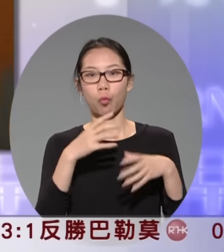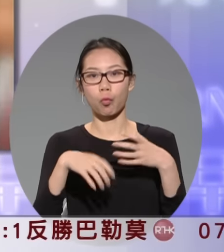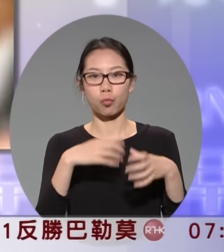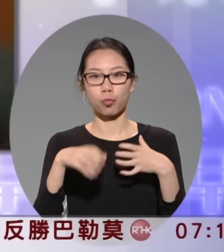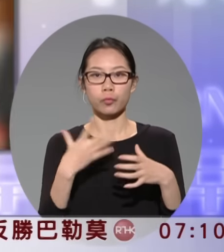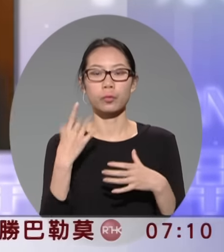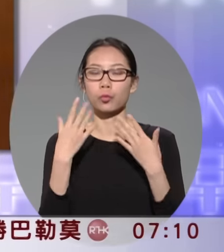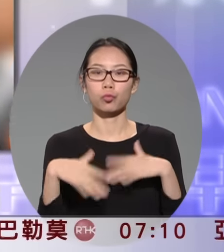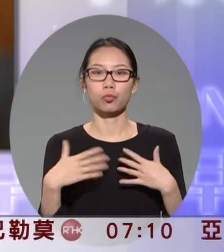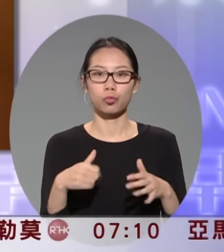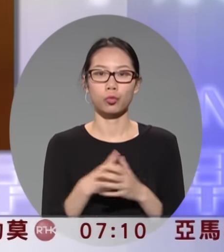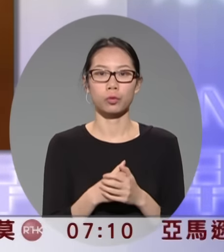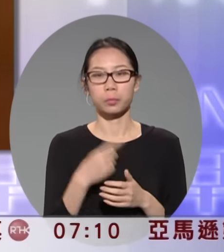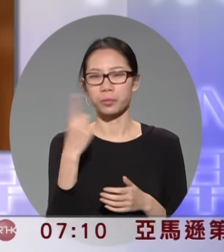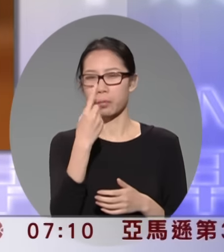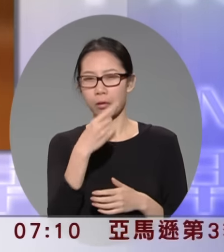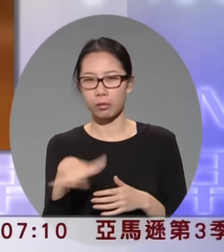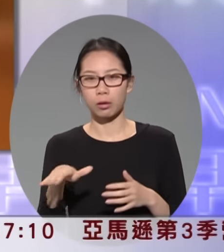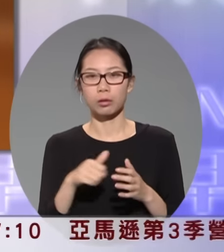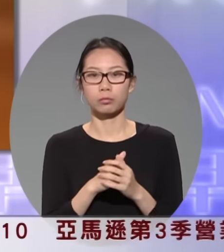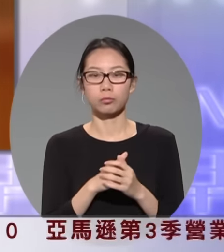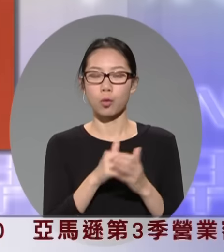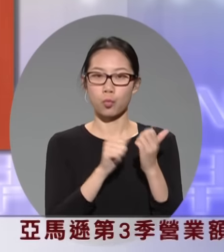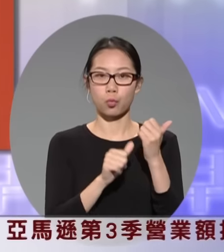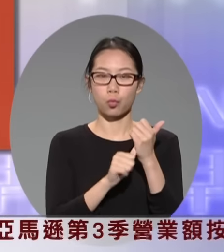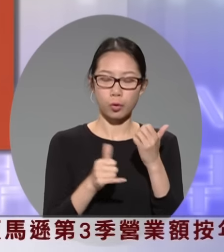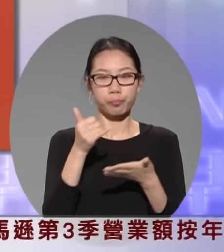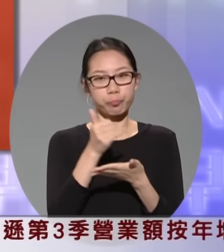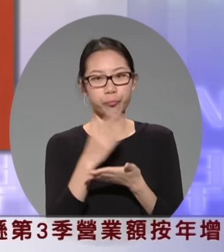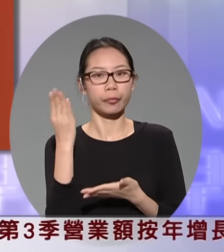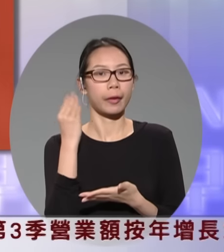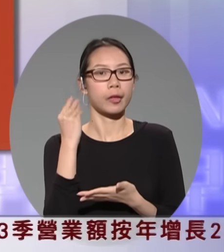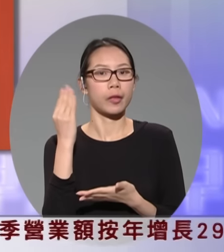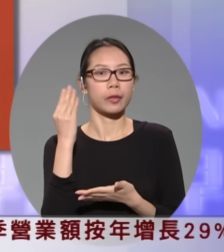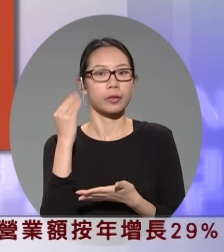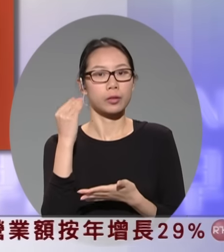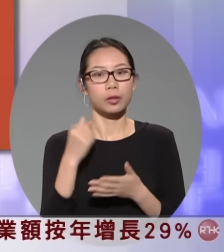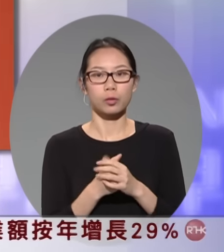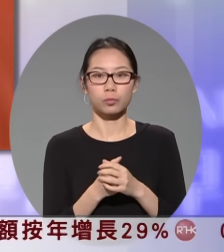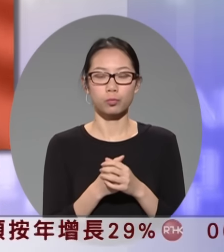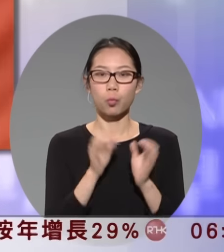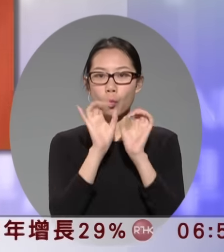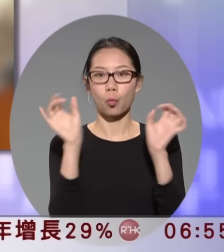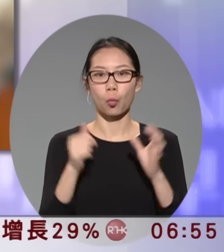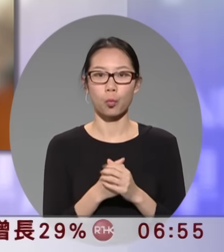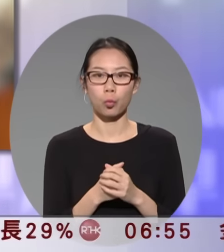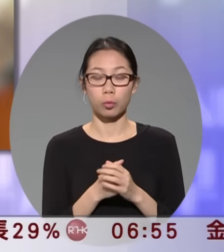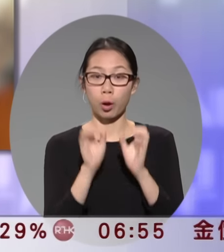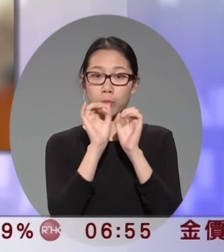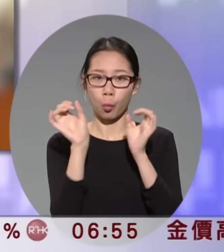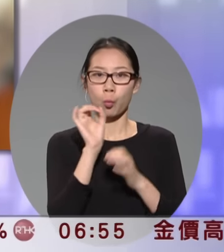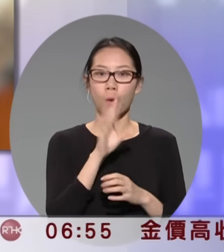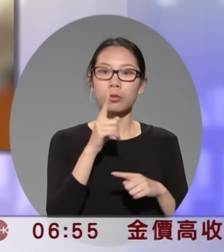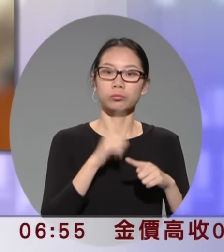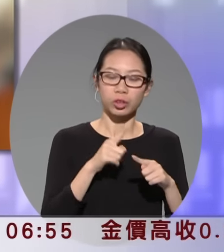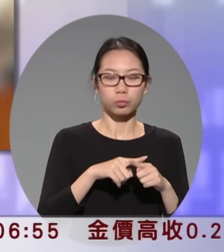的中央和候補中央委員聽取中共總書記習近平的工作報告，高度評價全面